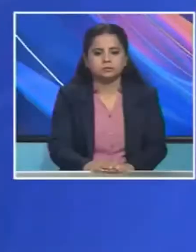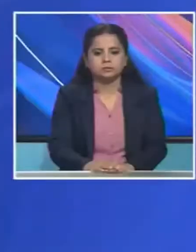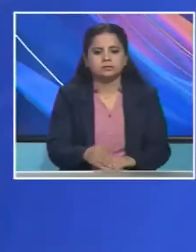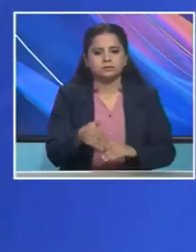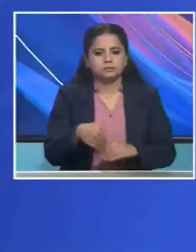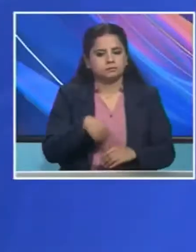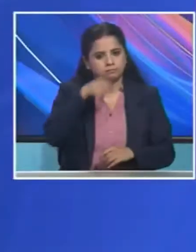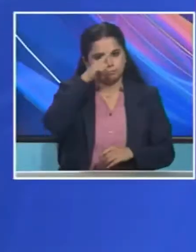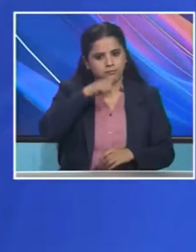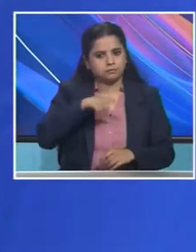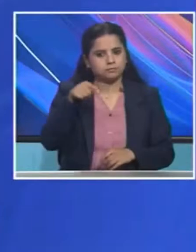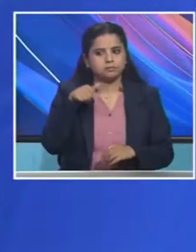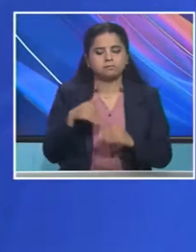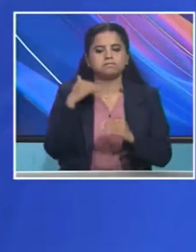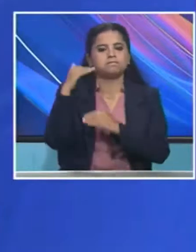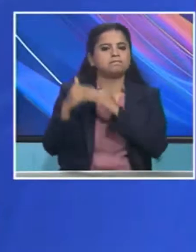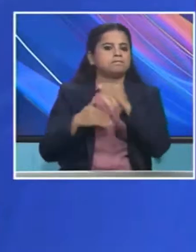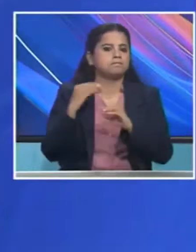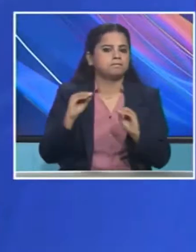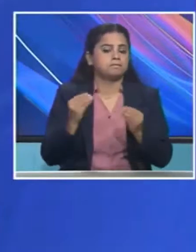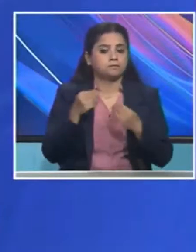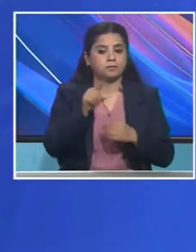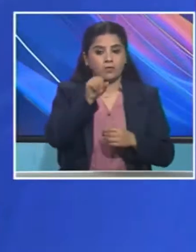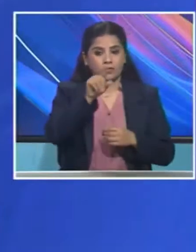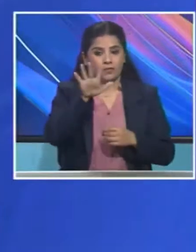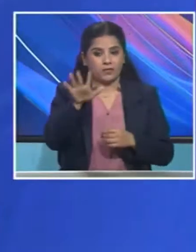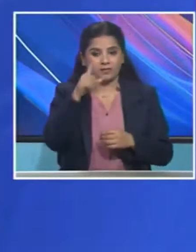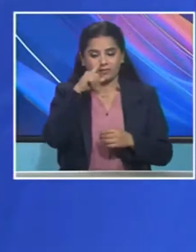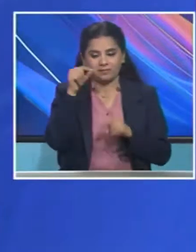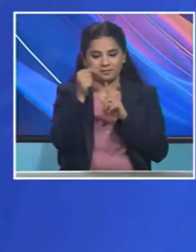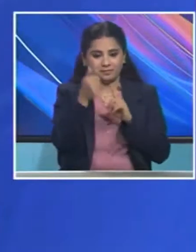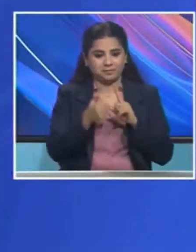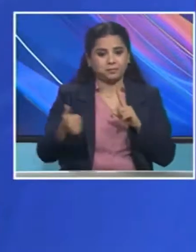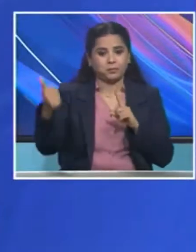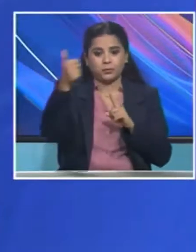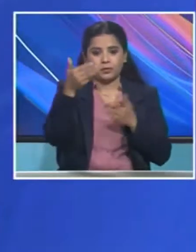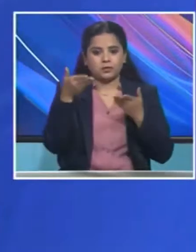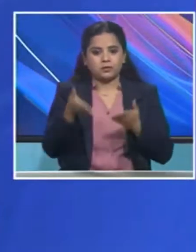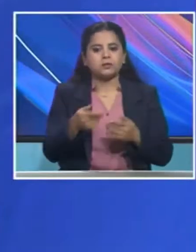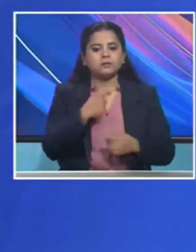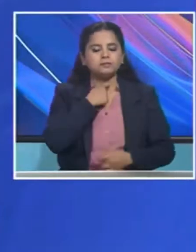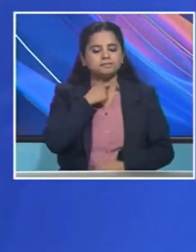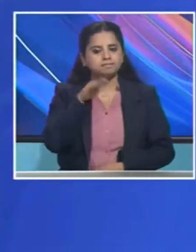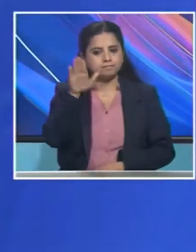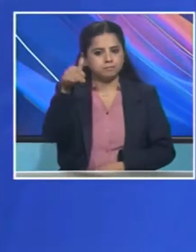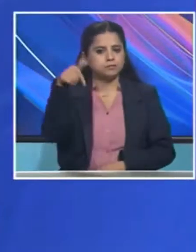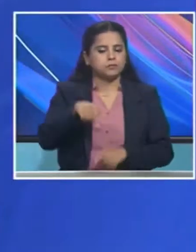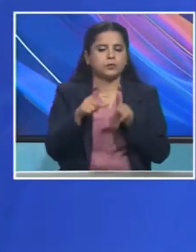है। देश की 15वीं राष्ट्रपति आज शपथ ले रही हैं।